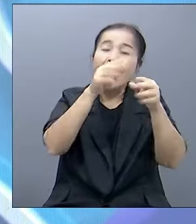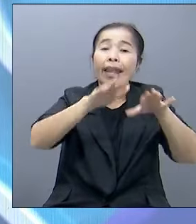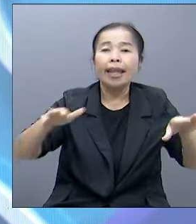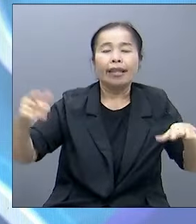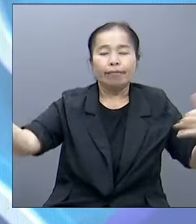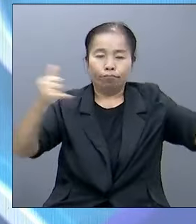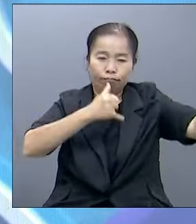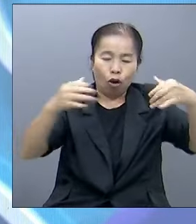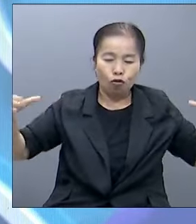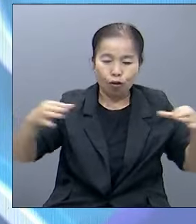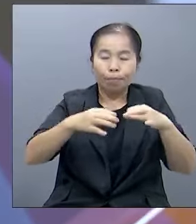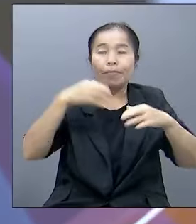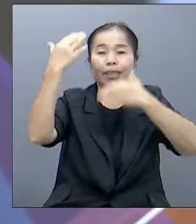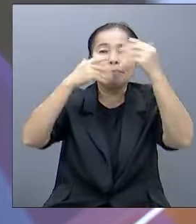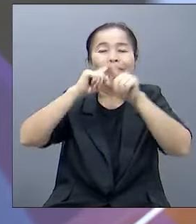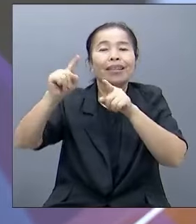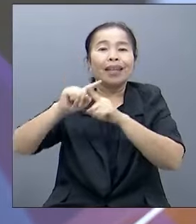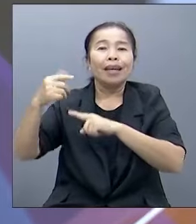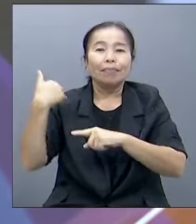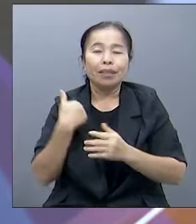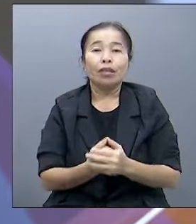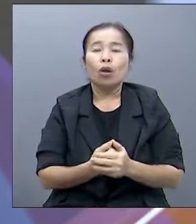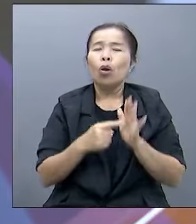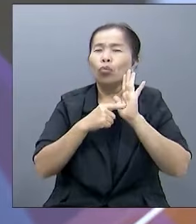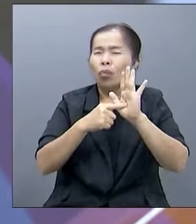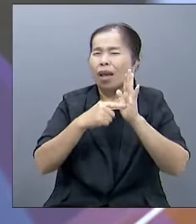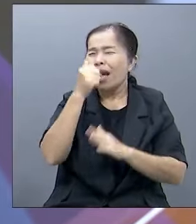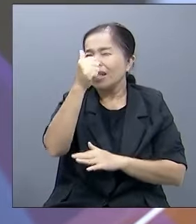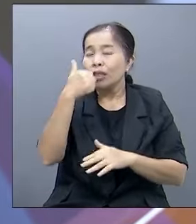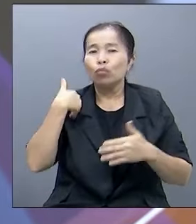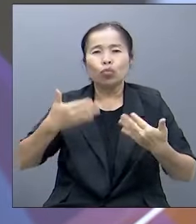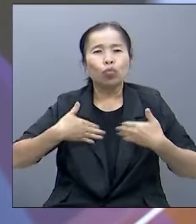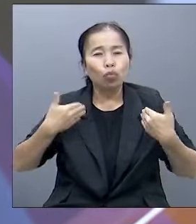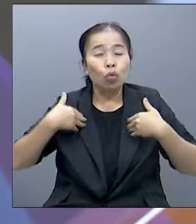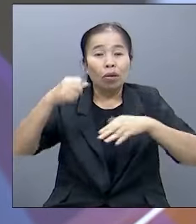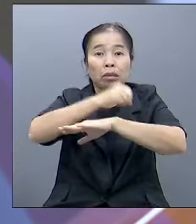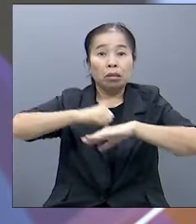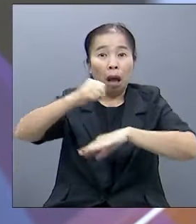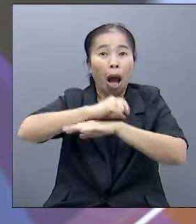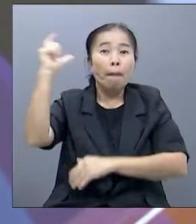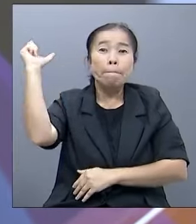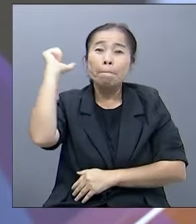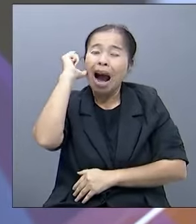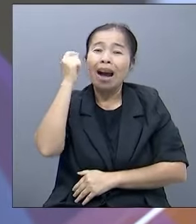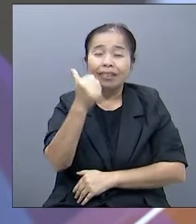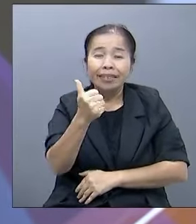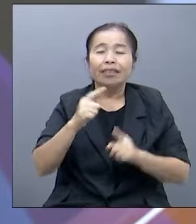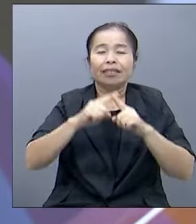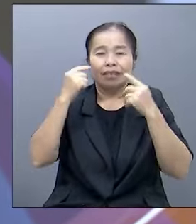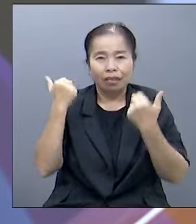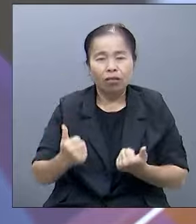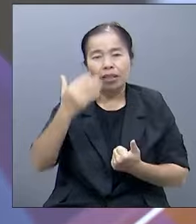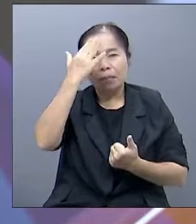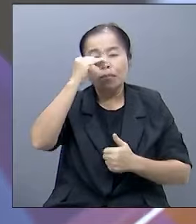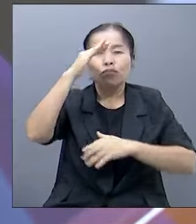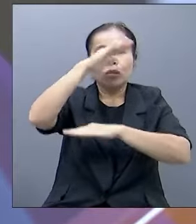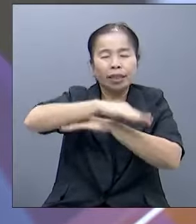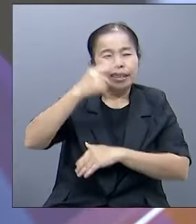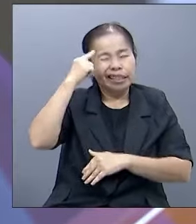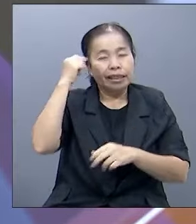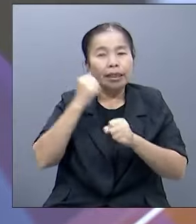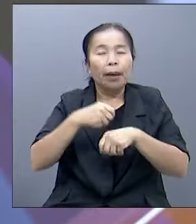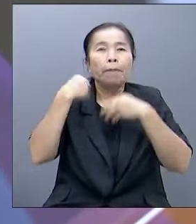ยอะขึ้นนะ คะซึ่งอย่างตัวอย่างที่ได้เห็นไปก็จะเป็นสนามกีฬาขนาดใหญ่มากๆนะคะแต่ตอนนี้กรุงเทพมหานครก็พยายามจะทำให้มี